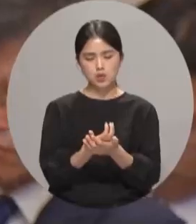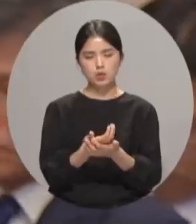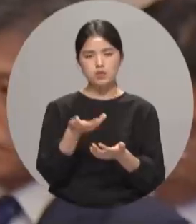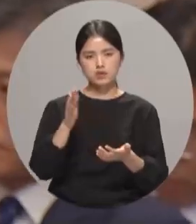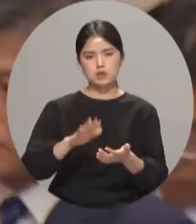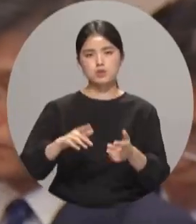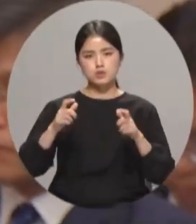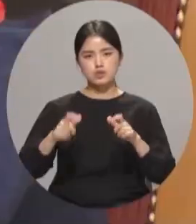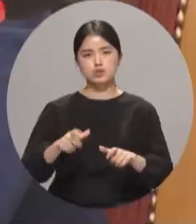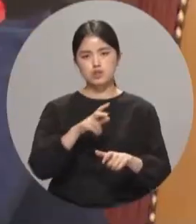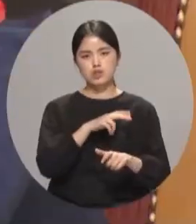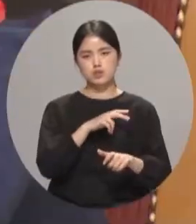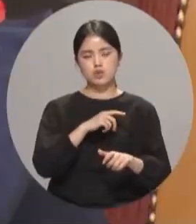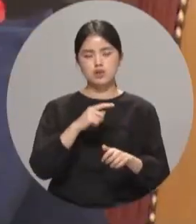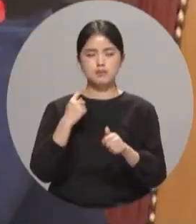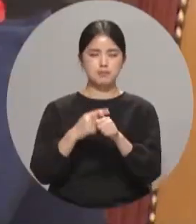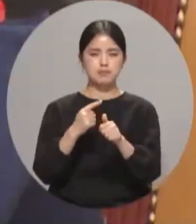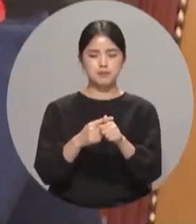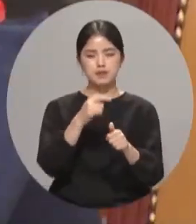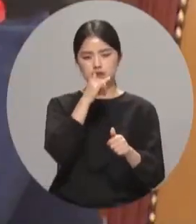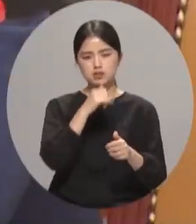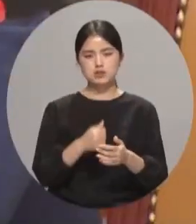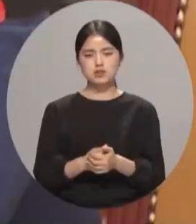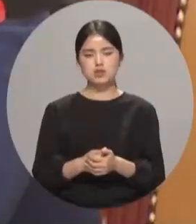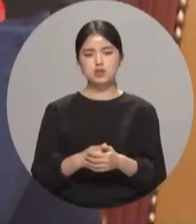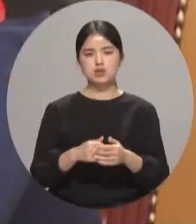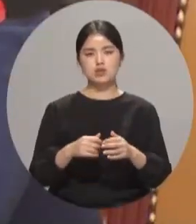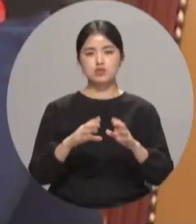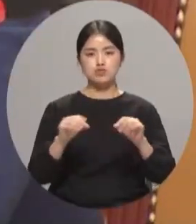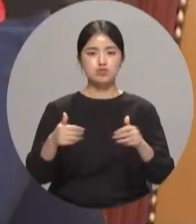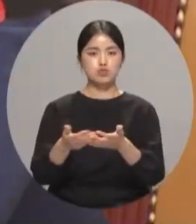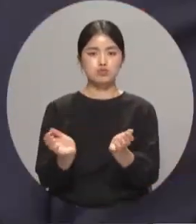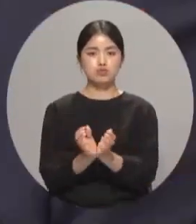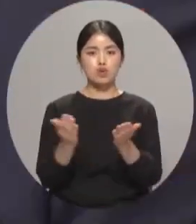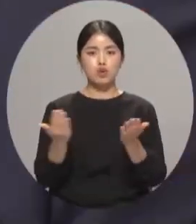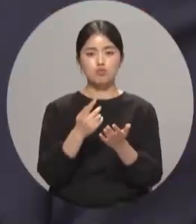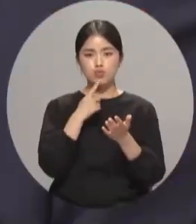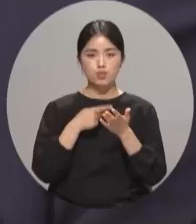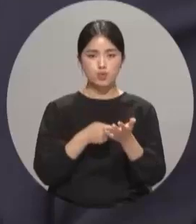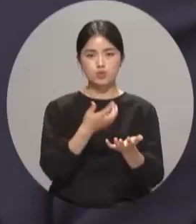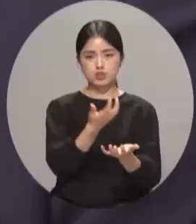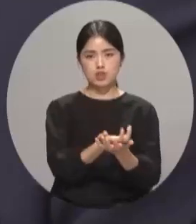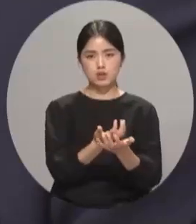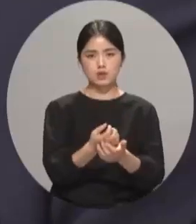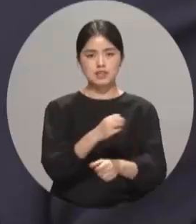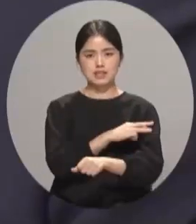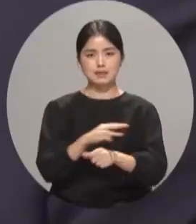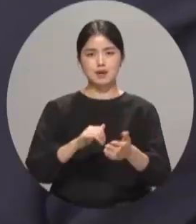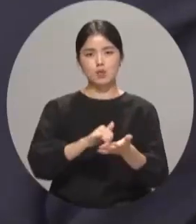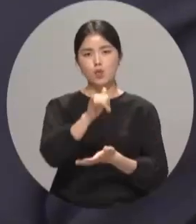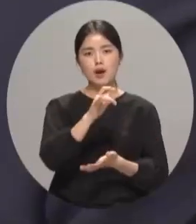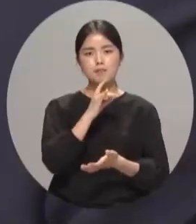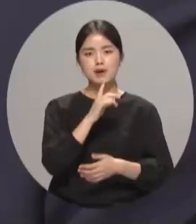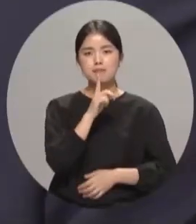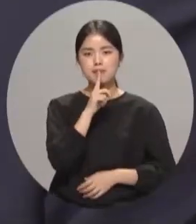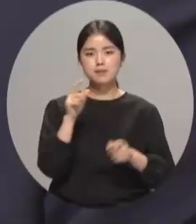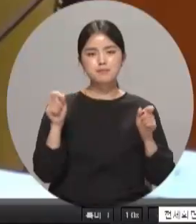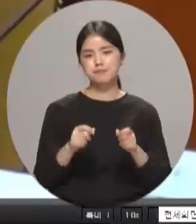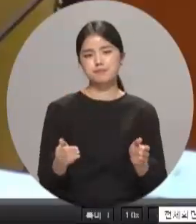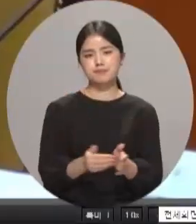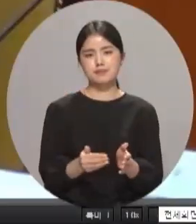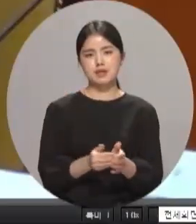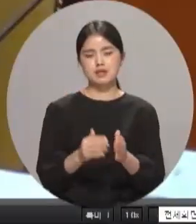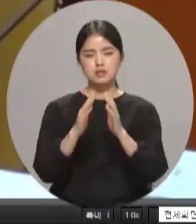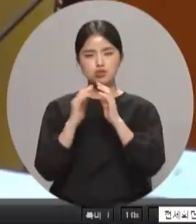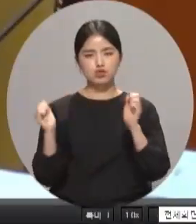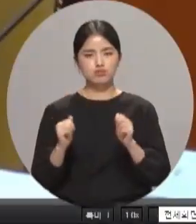지역구 의원의 질타가 쏟아집니다. 국토부가 제출한 업무 보고 자료에 새만금공항만 짧게 언급됐을 뿐